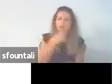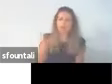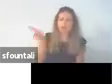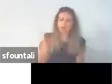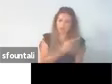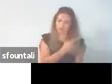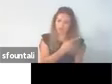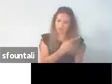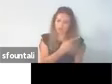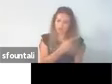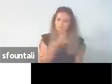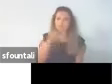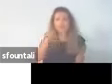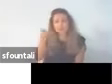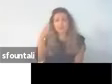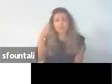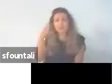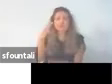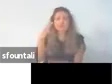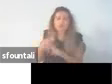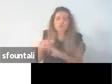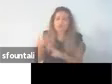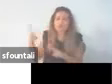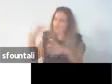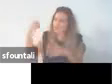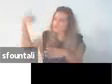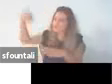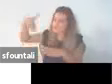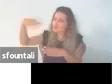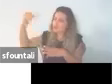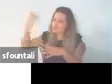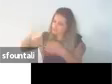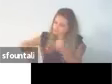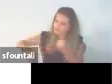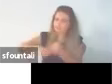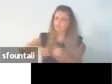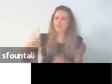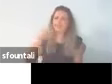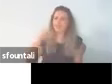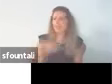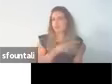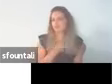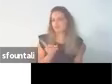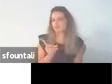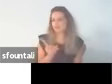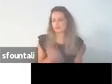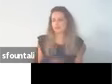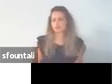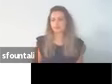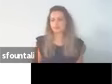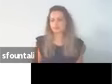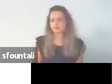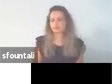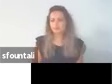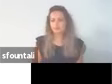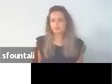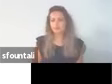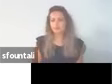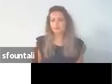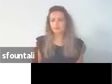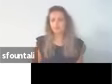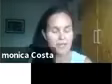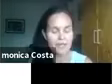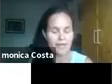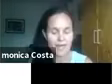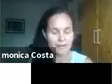βίας ενάντια στις γυναίκες. So only these 9 countries defined rape as the absence